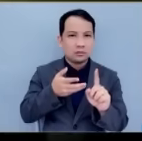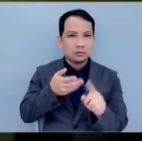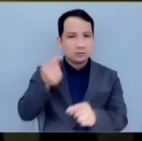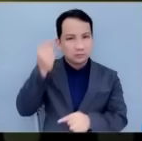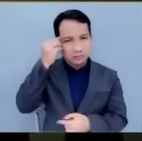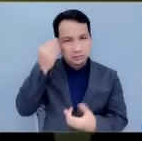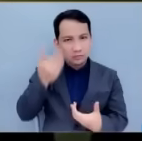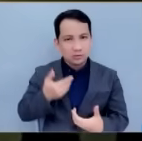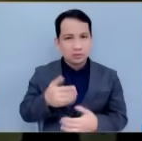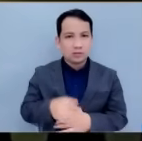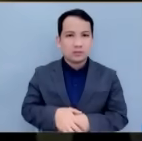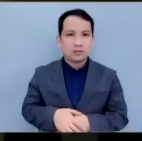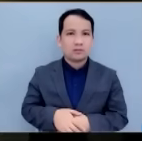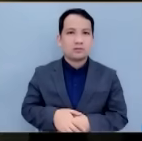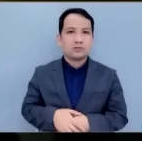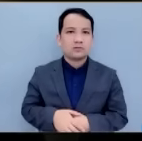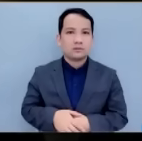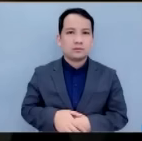ako makatulog.